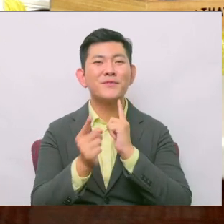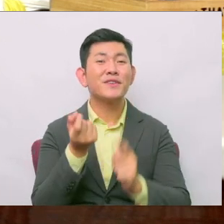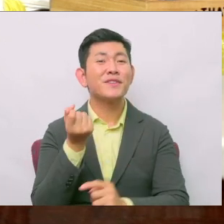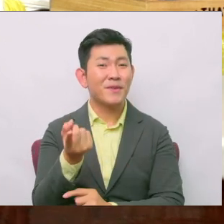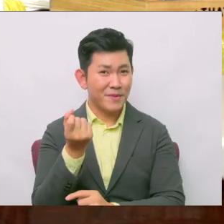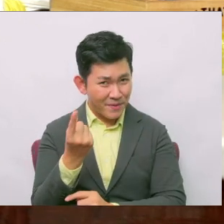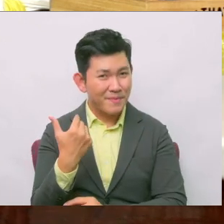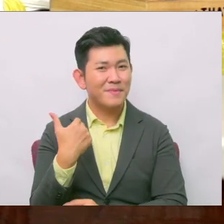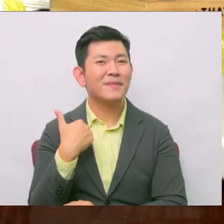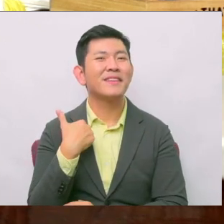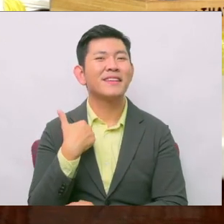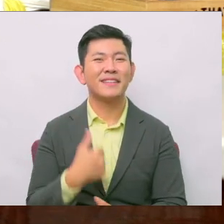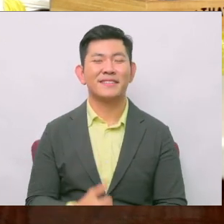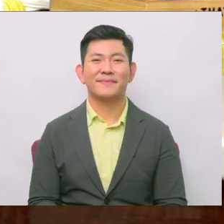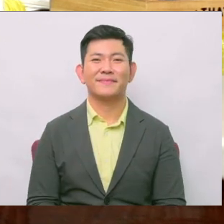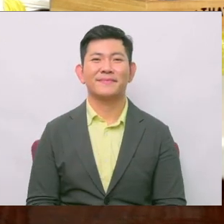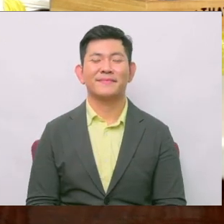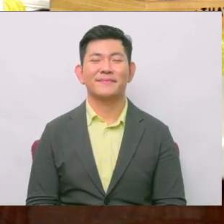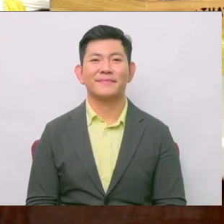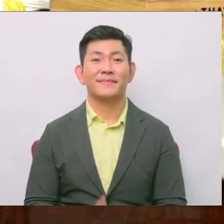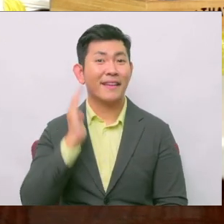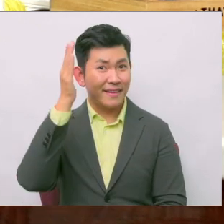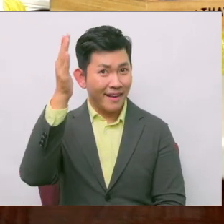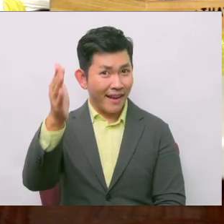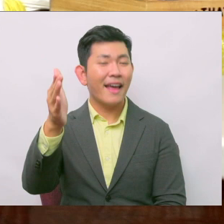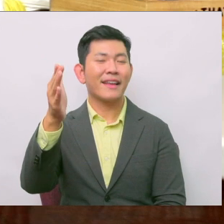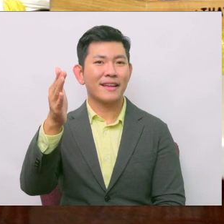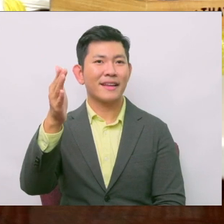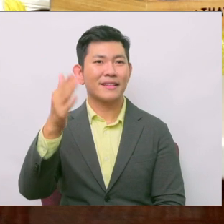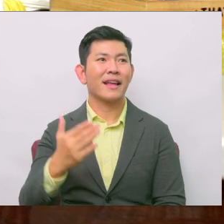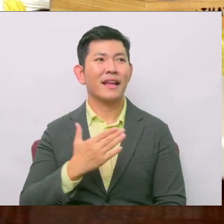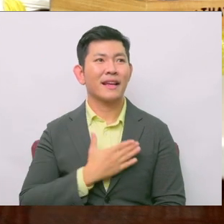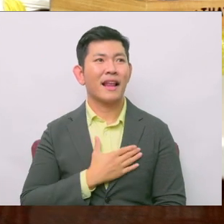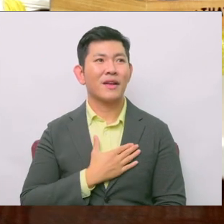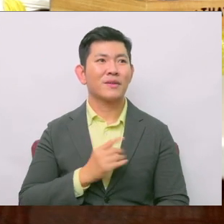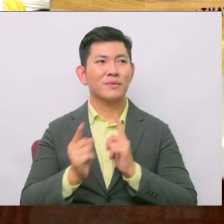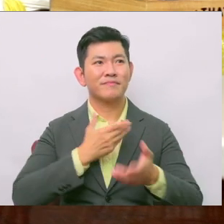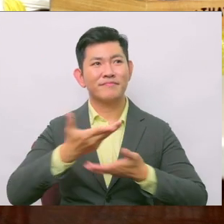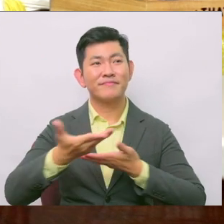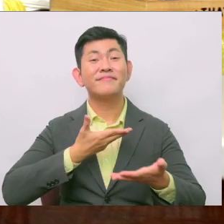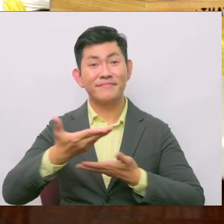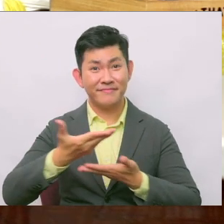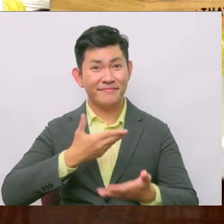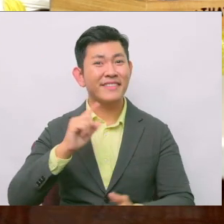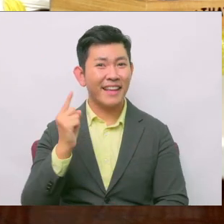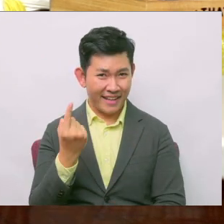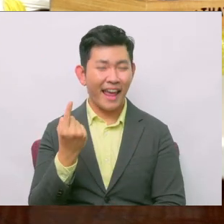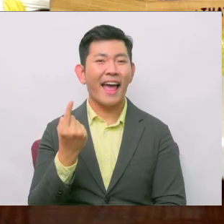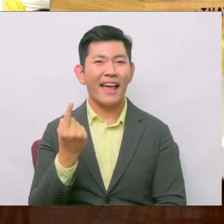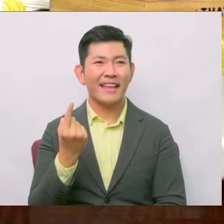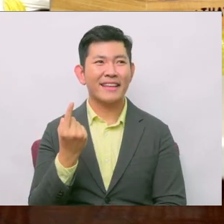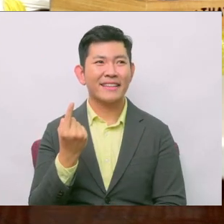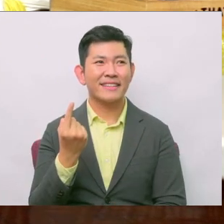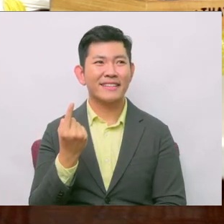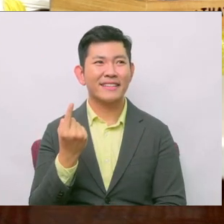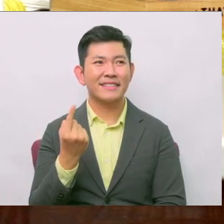ธิเพื่อเด็กพิการนะคะแล้วเดี๋ยวโอกาสหน้าเรามาร่วมแลกเปลี่ยนเรียนรู้ด้วยกันอีกครั้งนะคะในครั้งต่อไป